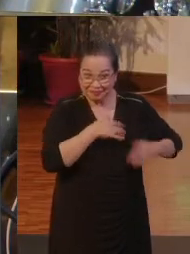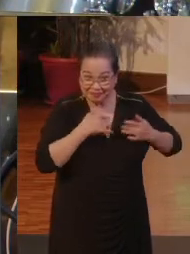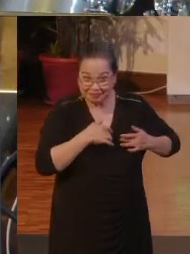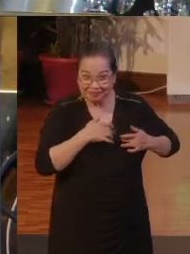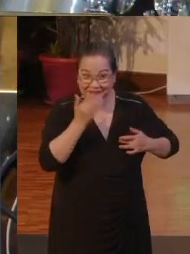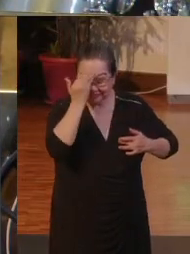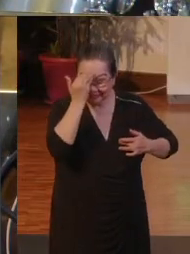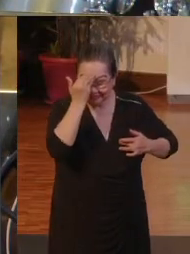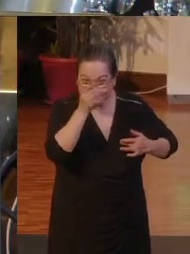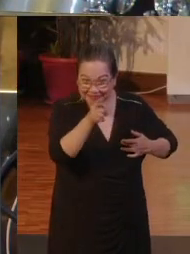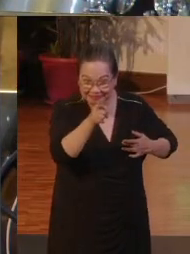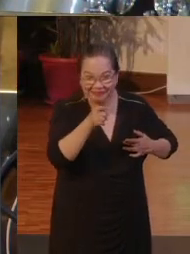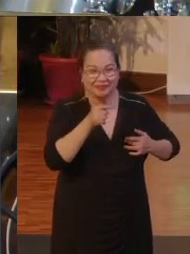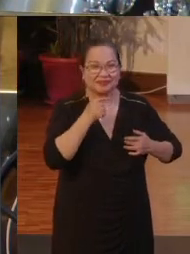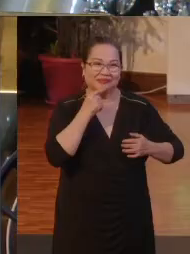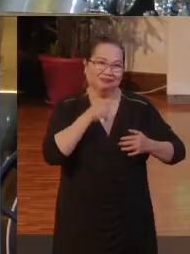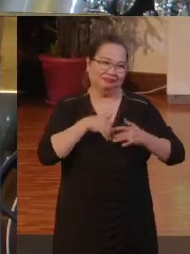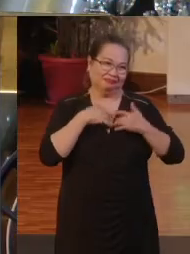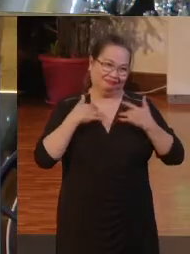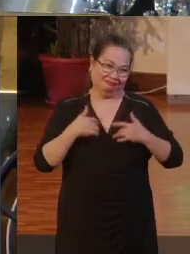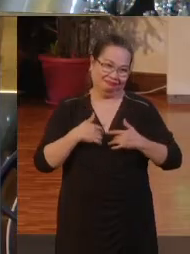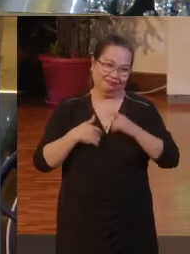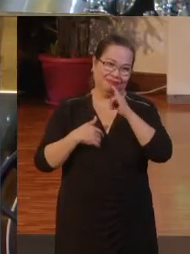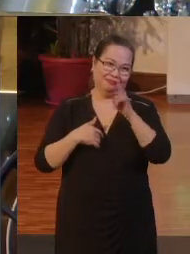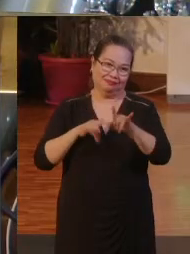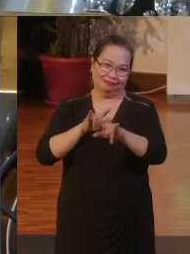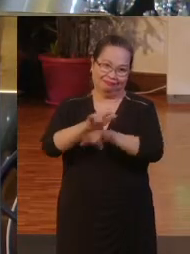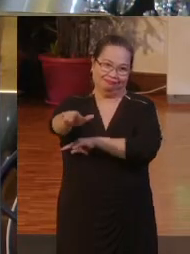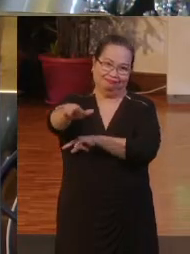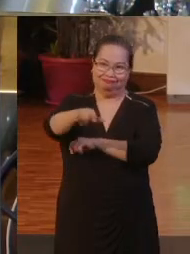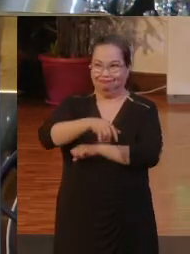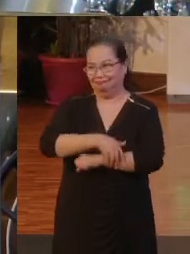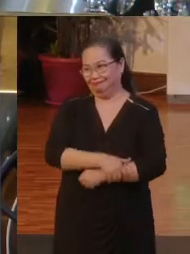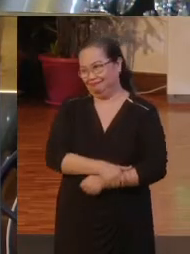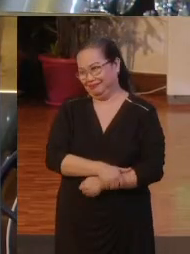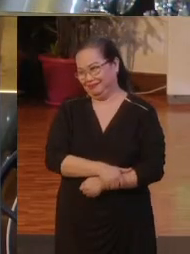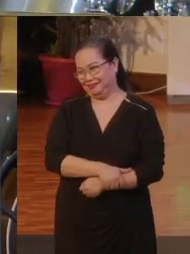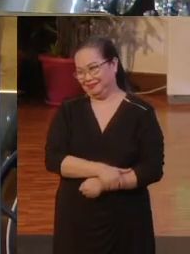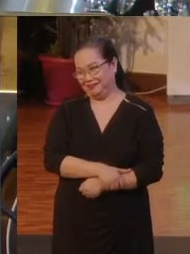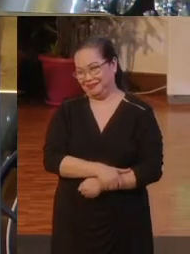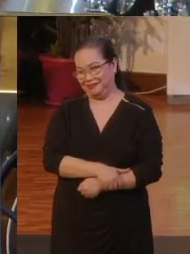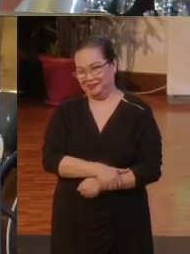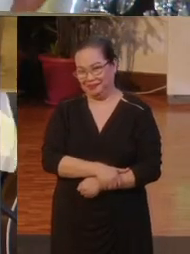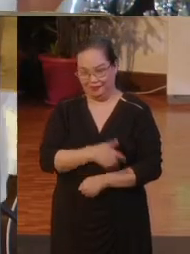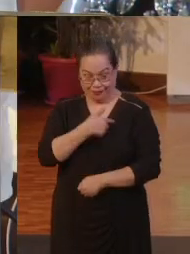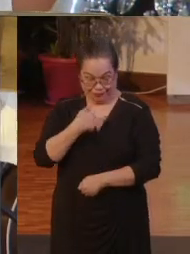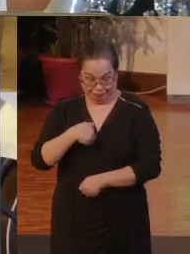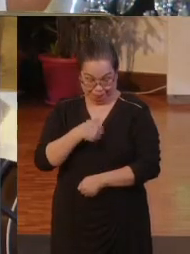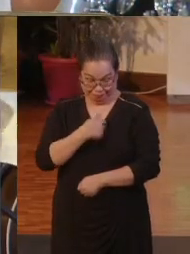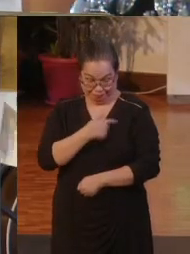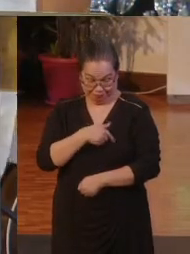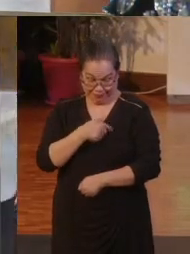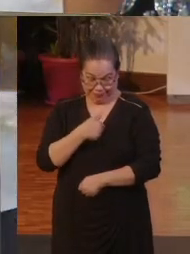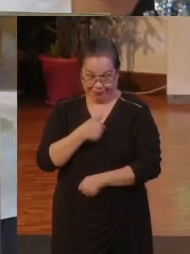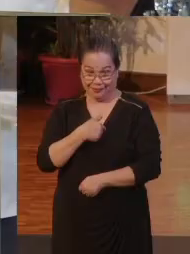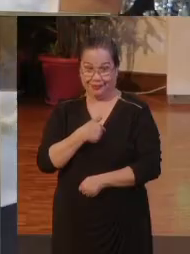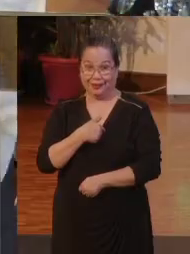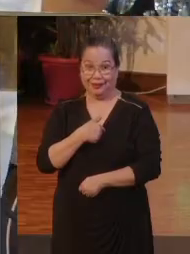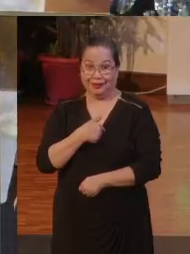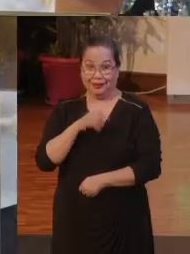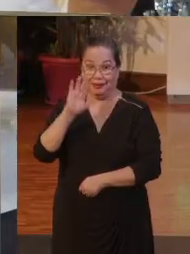Alam nila na sila ay traidor. Ang kanilang mga puso ay